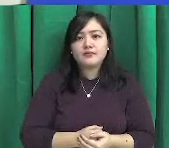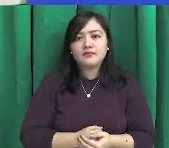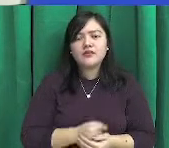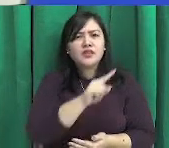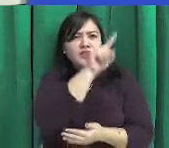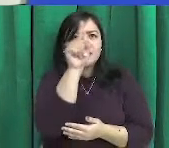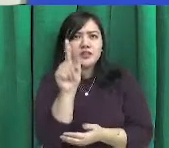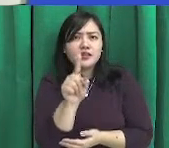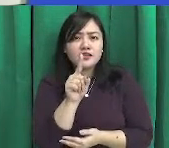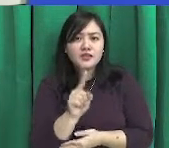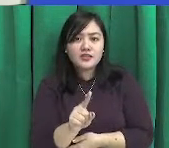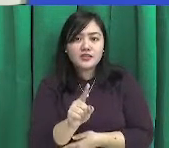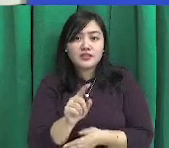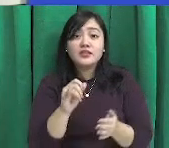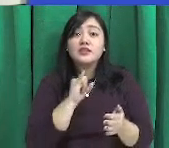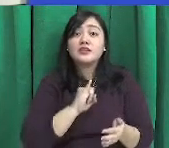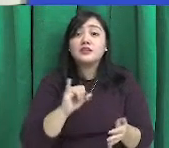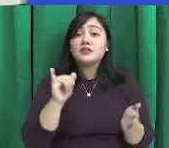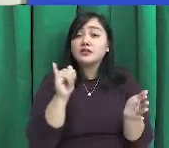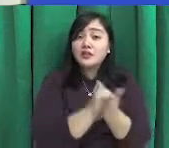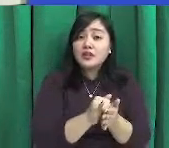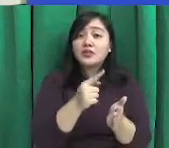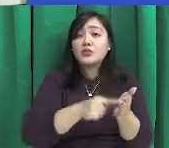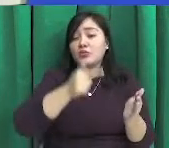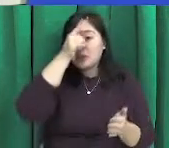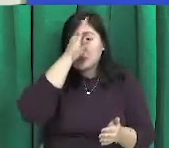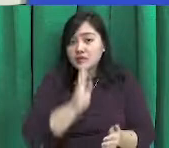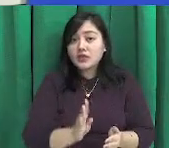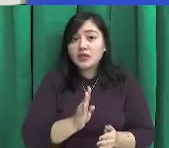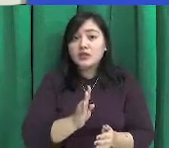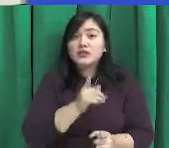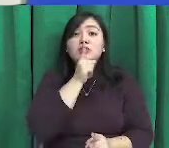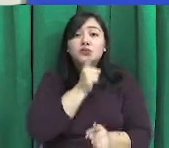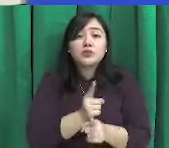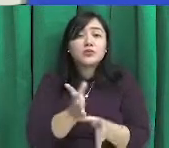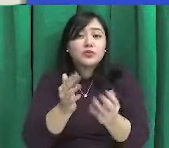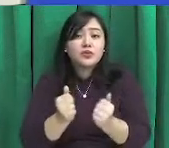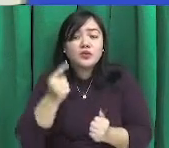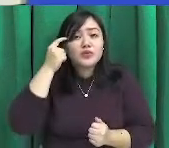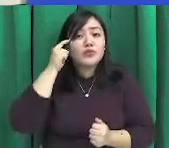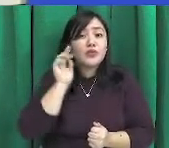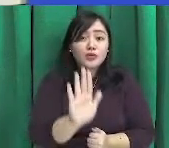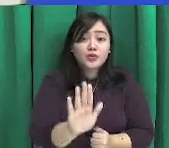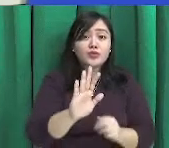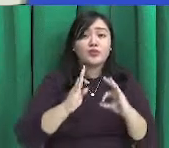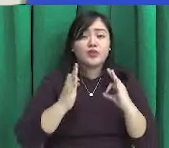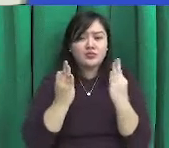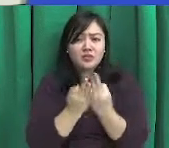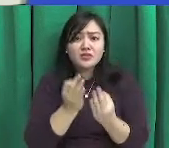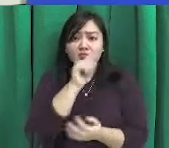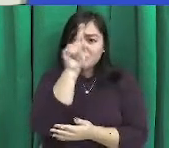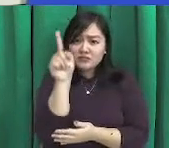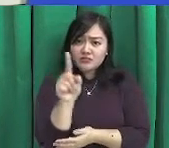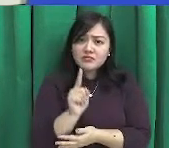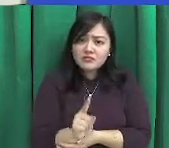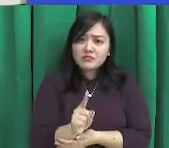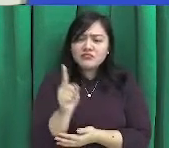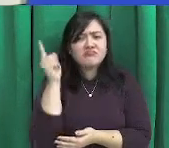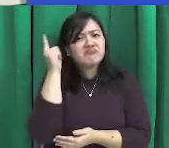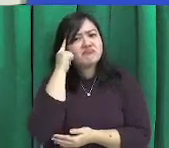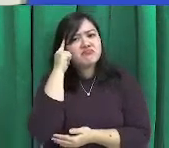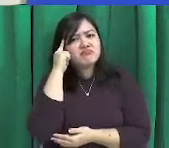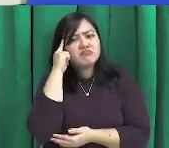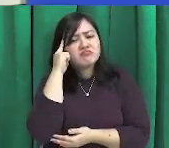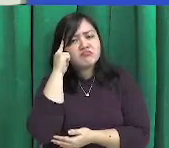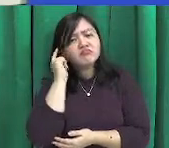mo? Do you understand kung saan ka dadalhin ng reason mo? Consider it. Saan ka